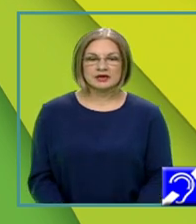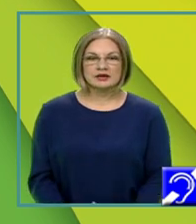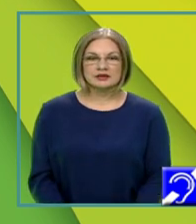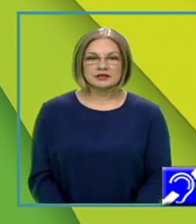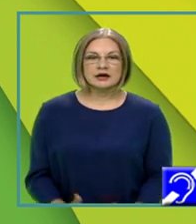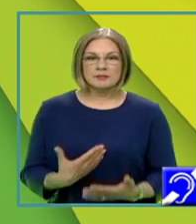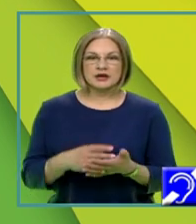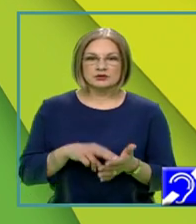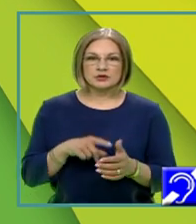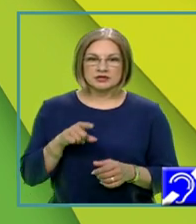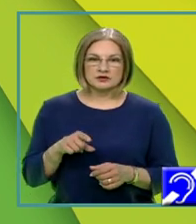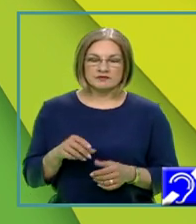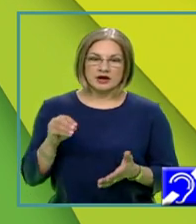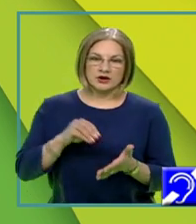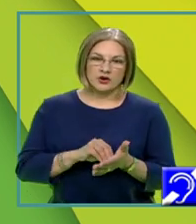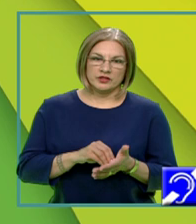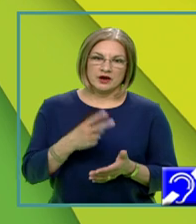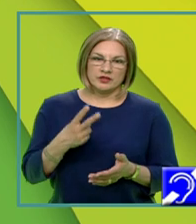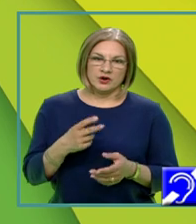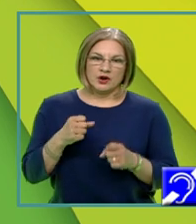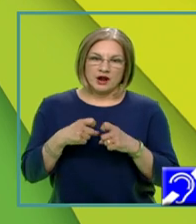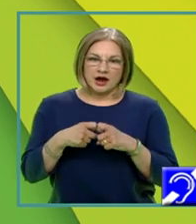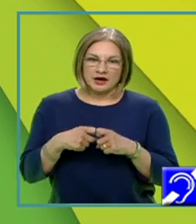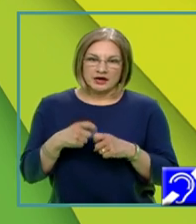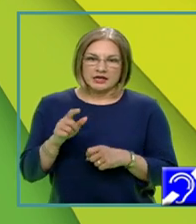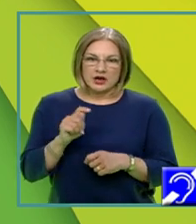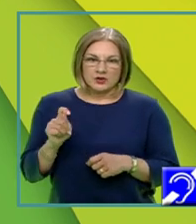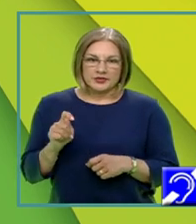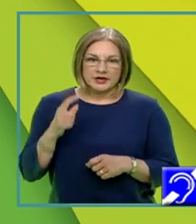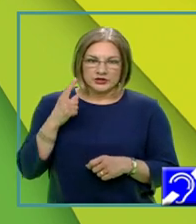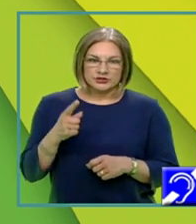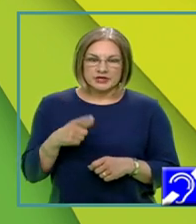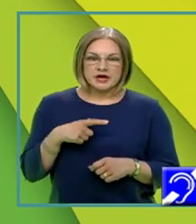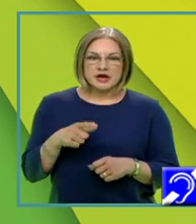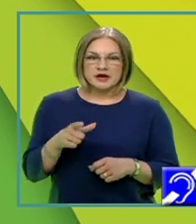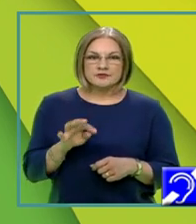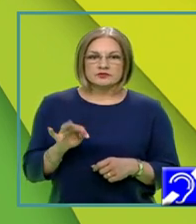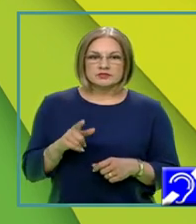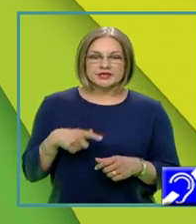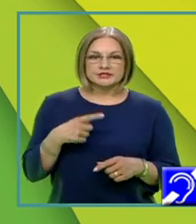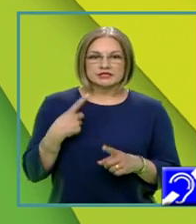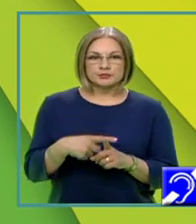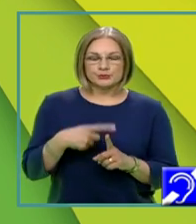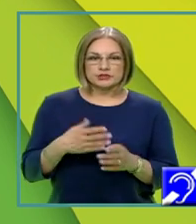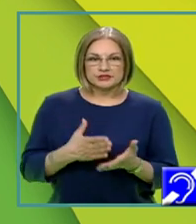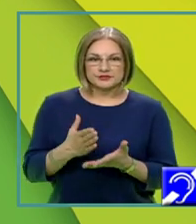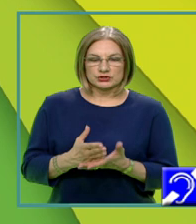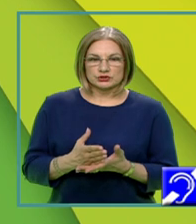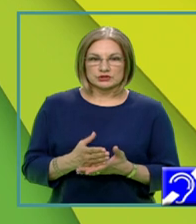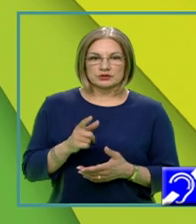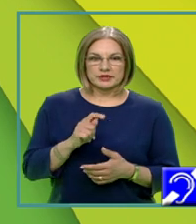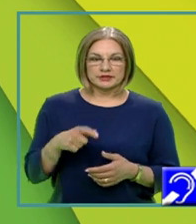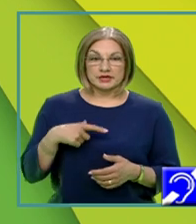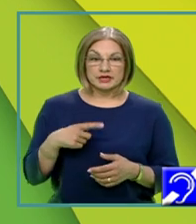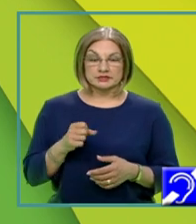ecuații vom nota 2 la excursie știind că funcția exponențială este întotdeauna pozitivă Deci teul nostru va fi mai mare